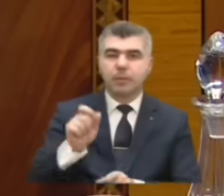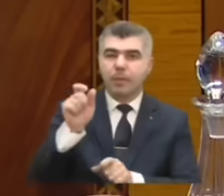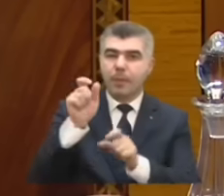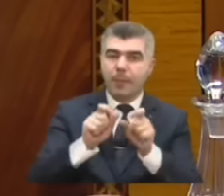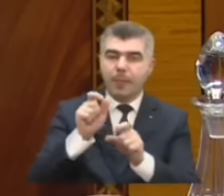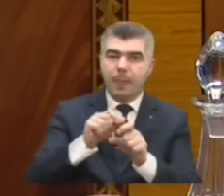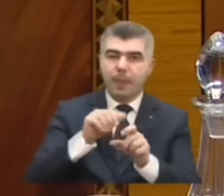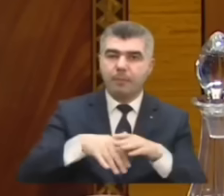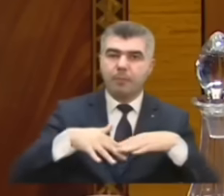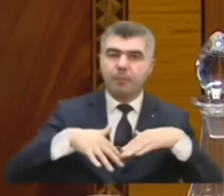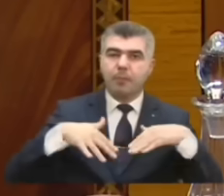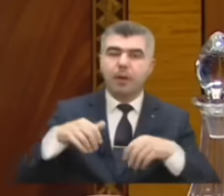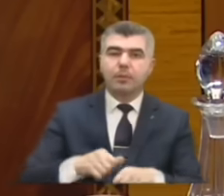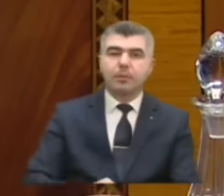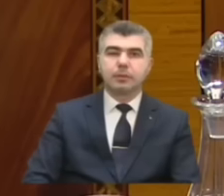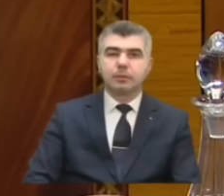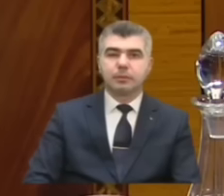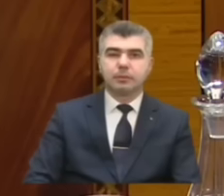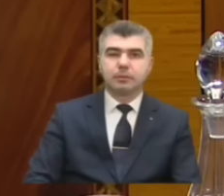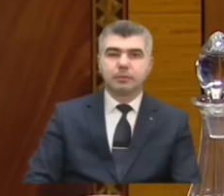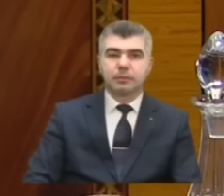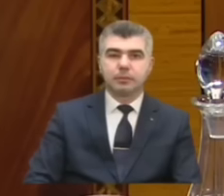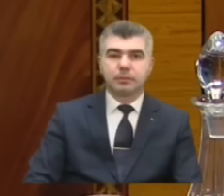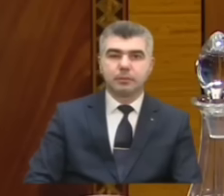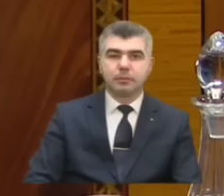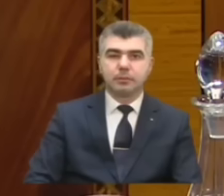والسادة النواب المحترمون،